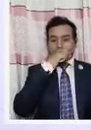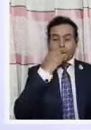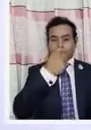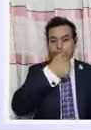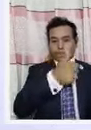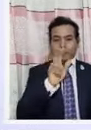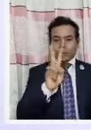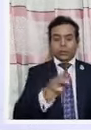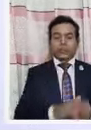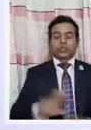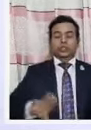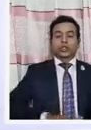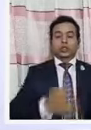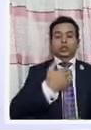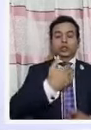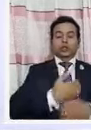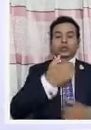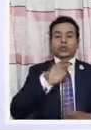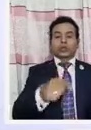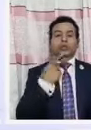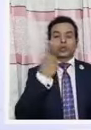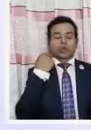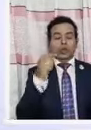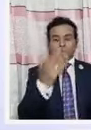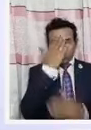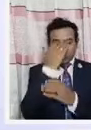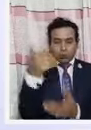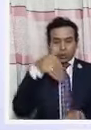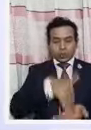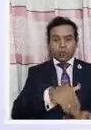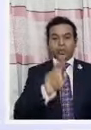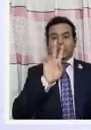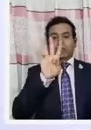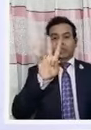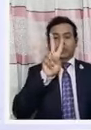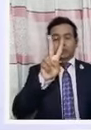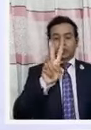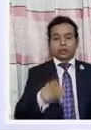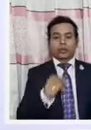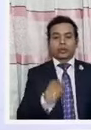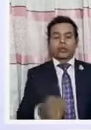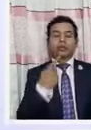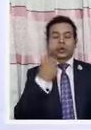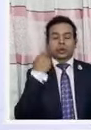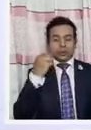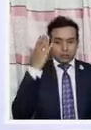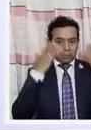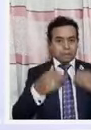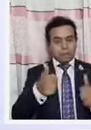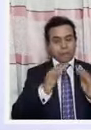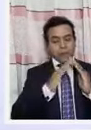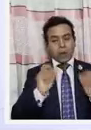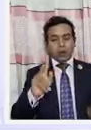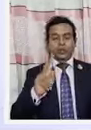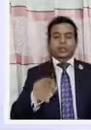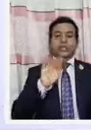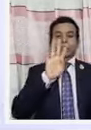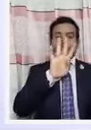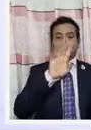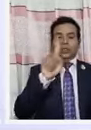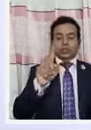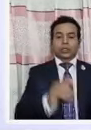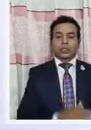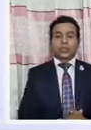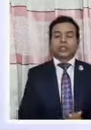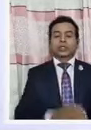আছেন 300 জন, শয্যা খালি আছে 362টি। চট্টগ্রাম মহানগরীতে 24 ঘন্টায় রোগী ভর্তি হয়েছেন 42 জন